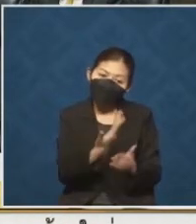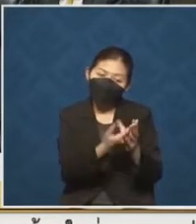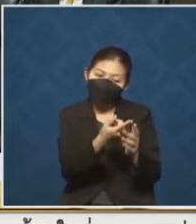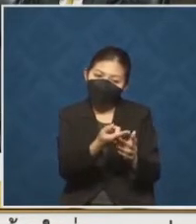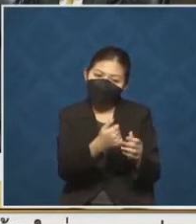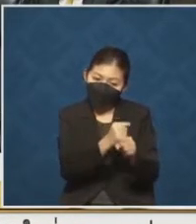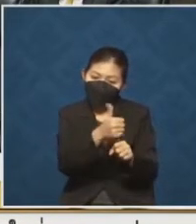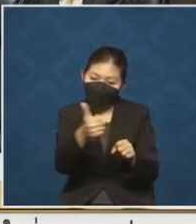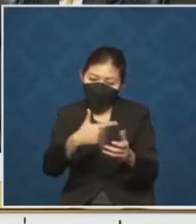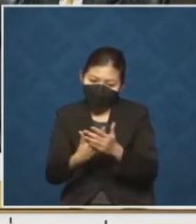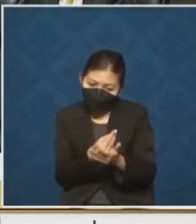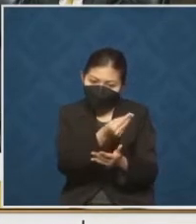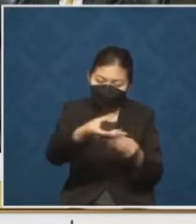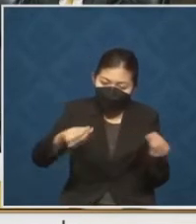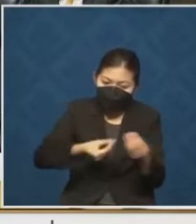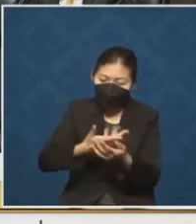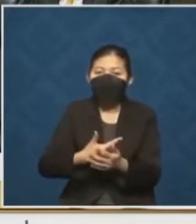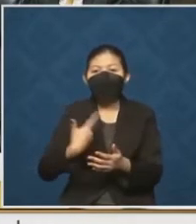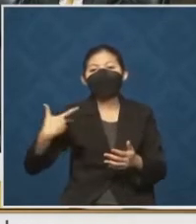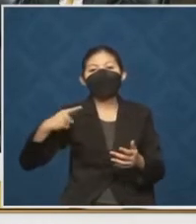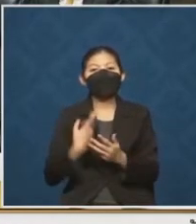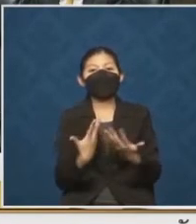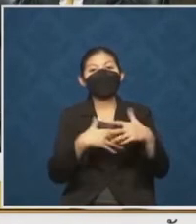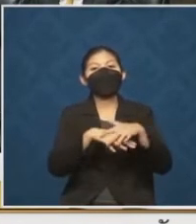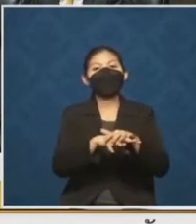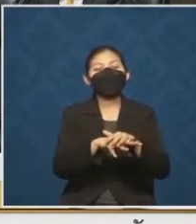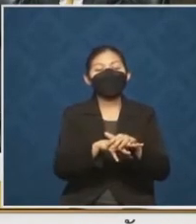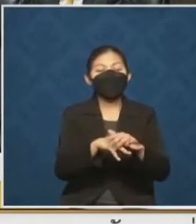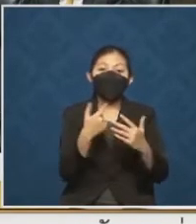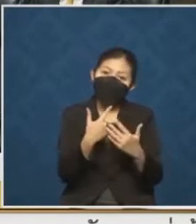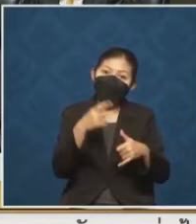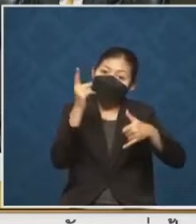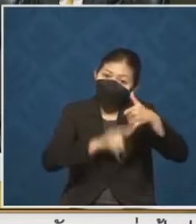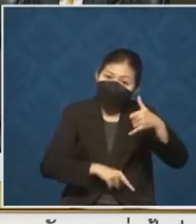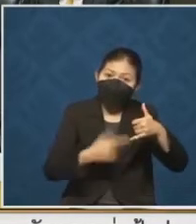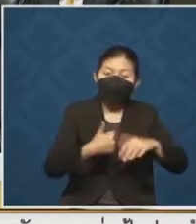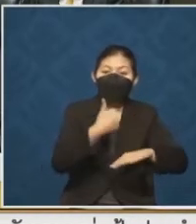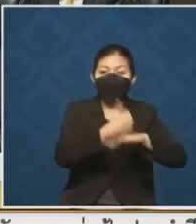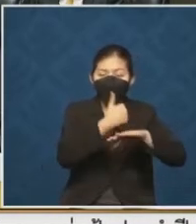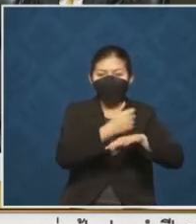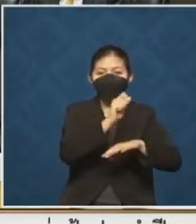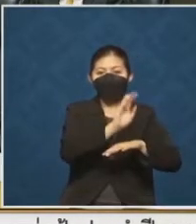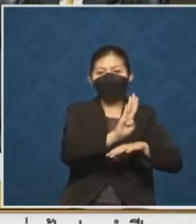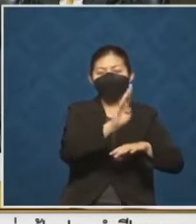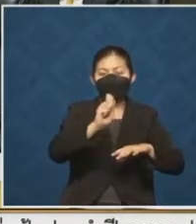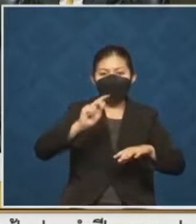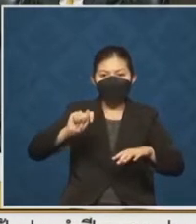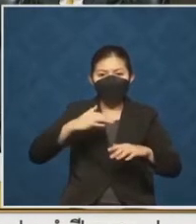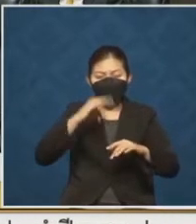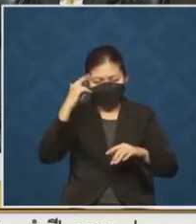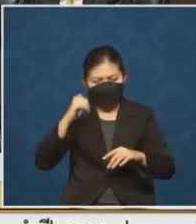อย่างเด่นชัดอันที่สำคัญครับที่จะพูดในประเด็นการเมืองก็คือว่าท่านใช้ฐานอำนาจทางท้องถิ่น